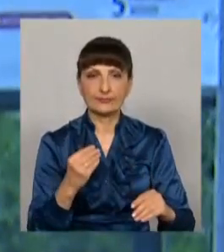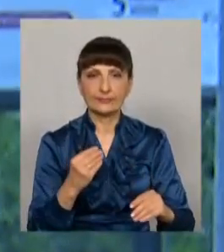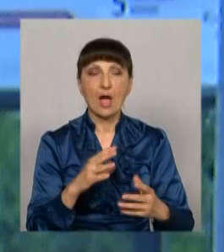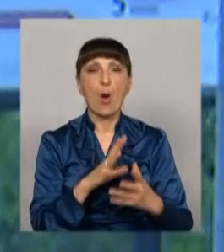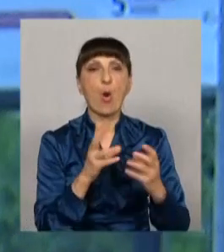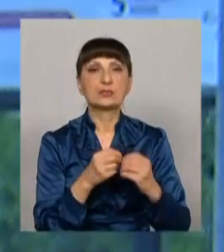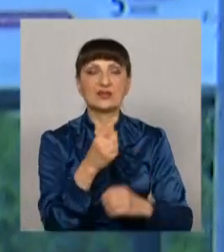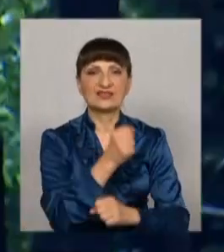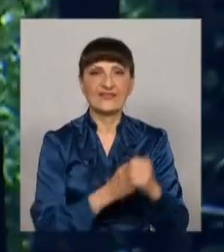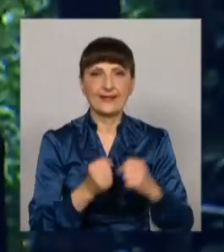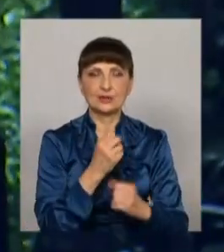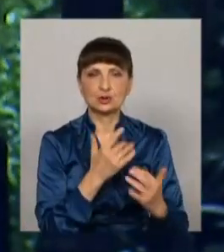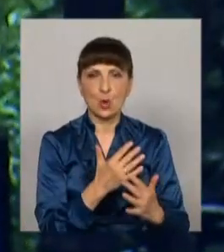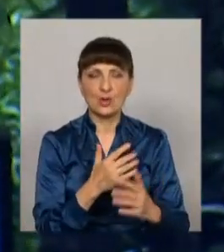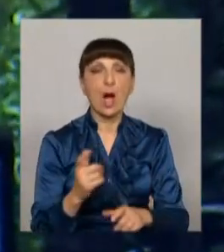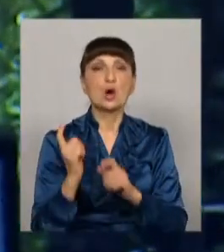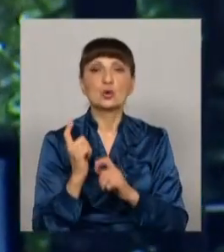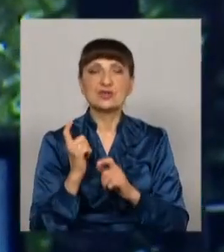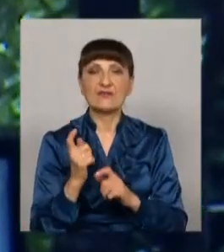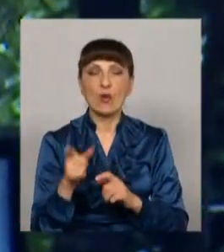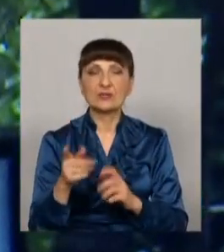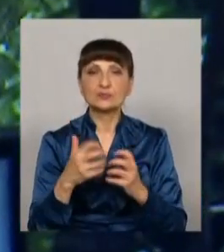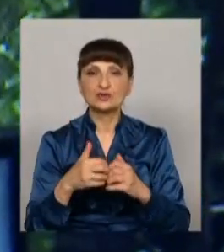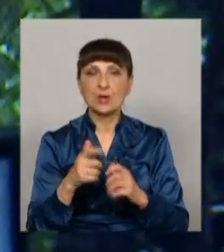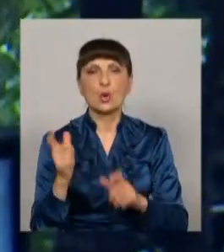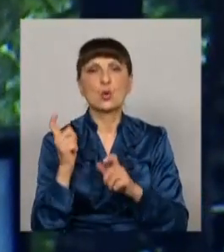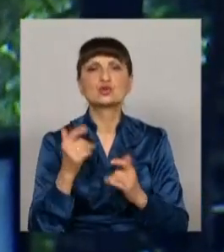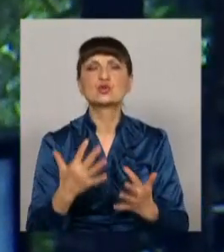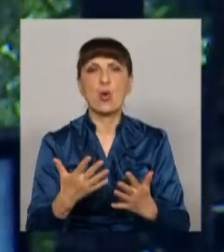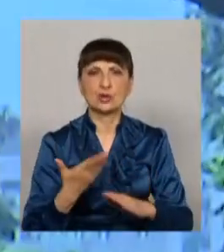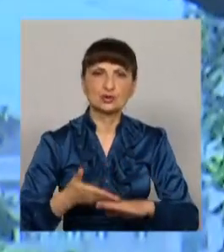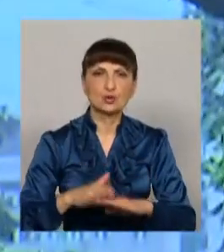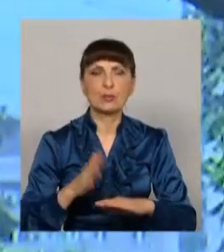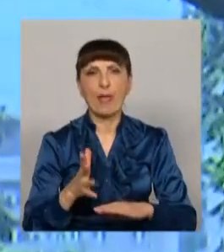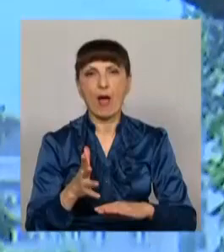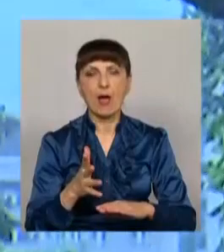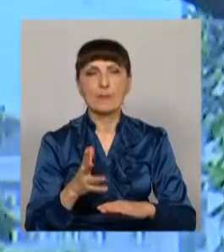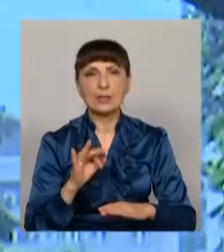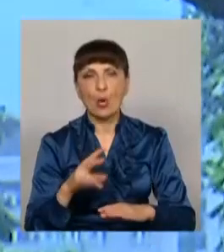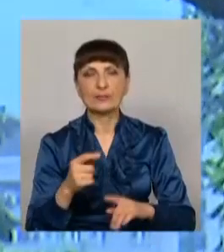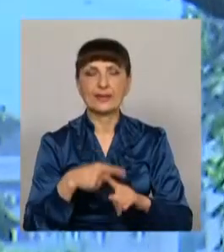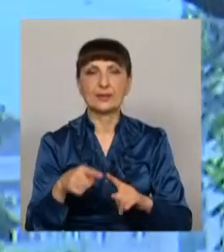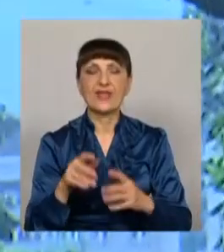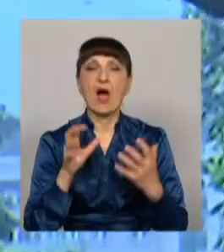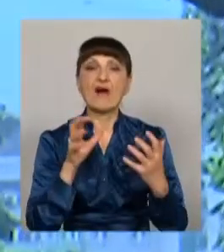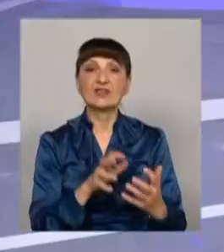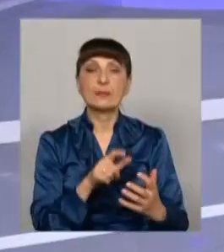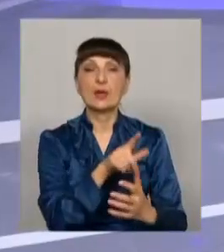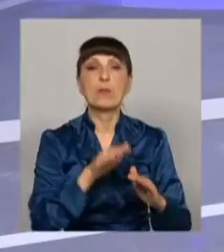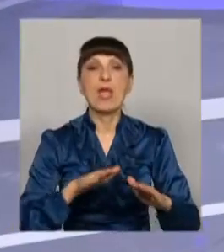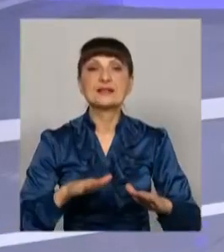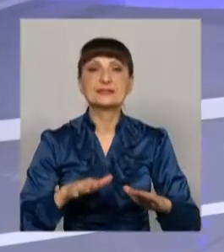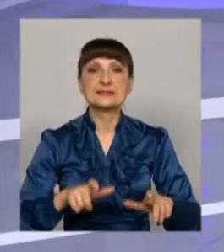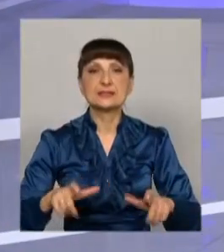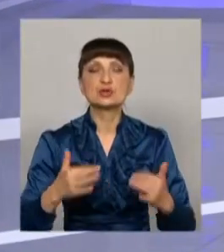объема, по грузовым идет уже грузоподъемность, по автобусам посадочные места